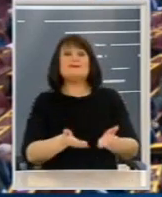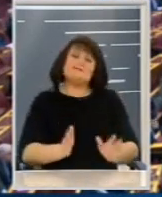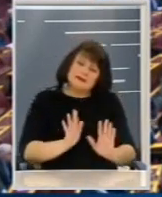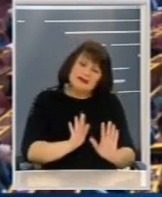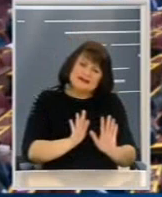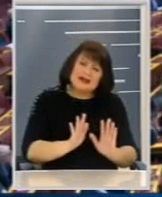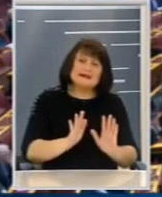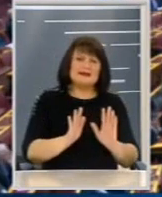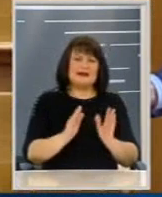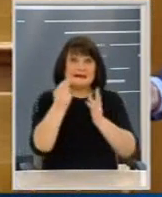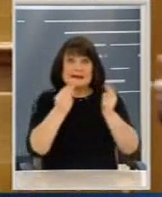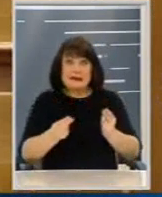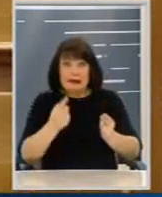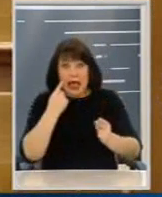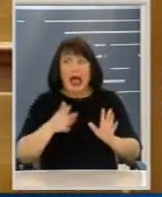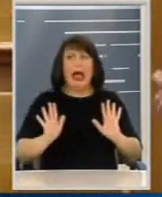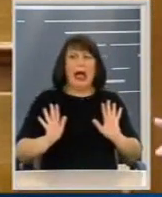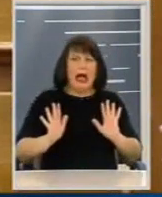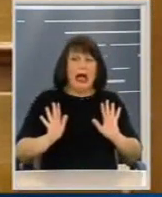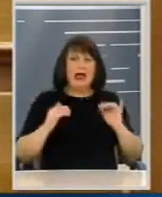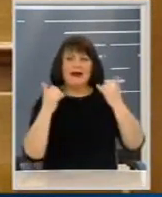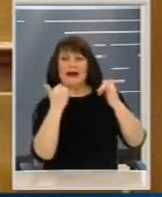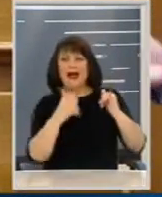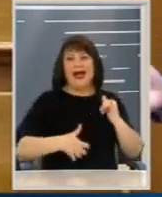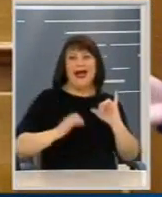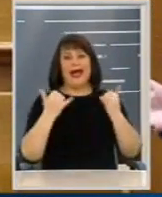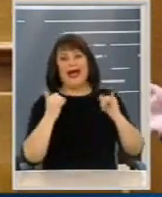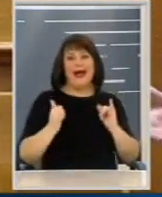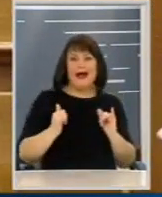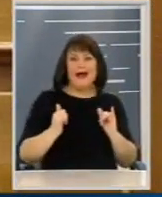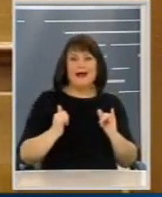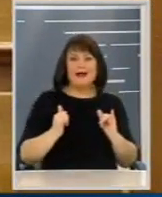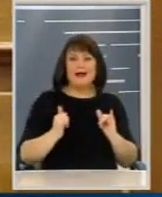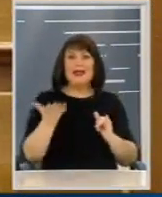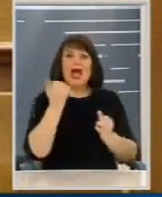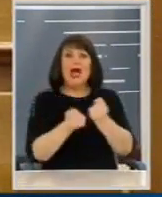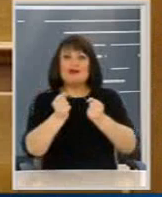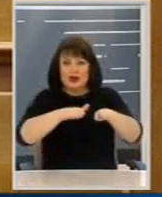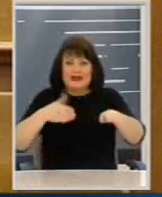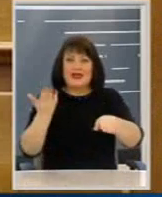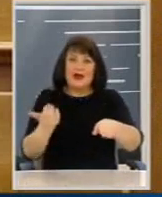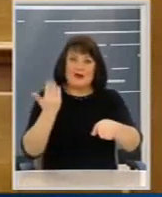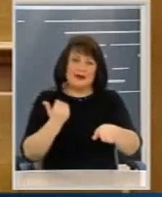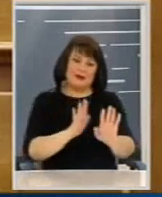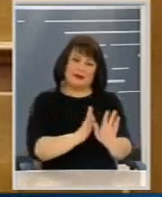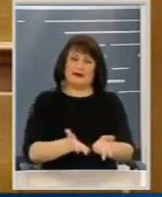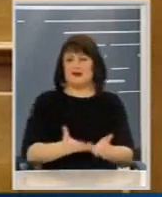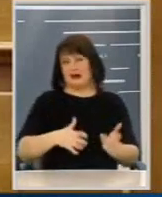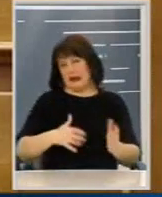βγαίνουν, το γυρίζουμε στην πλάκα. Κάνουμε αστιάκια. Δεν είχαμε, λέει, αυτοκίνητα για να κάψουμε. Κοιτάξτε να δείτε,